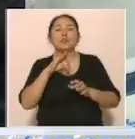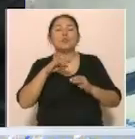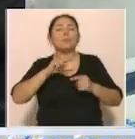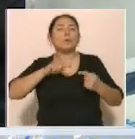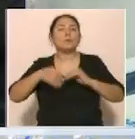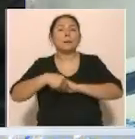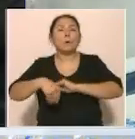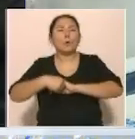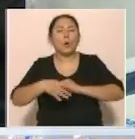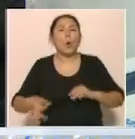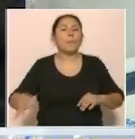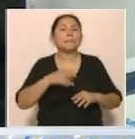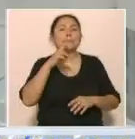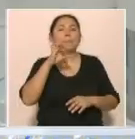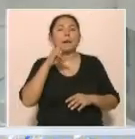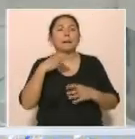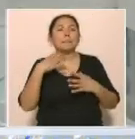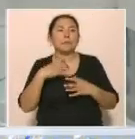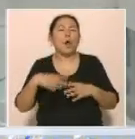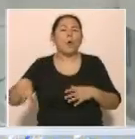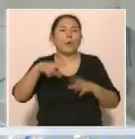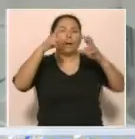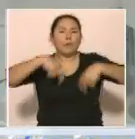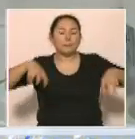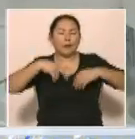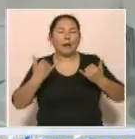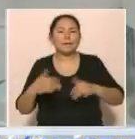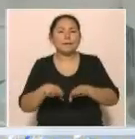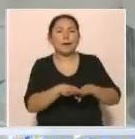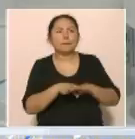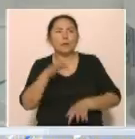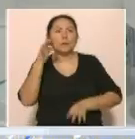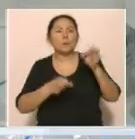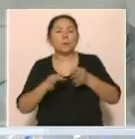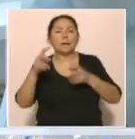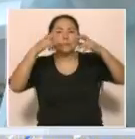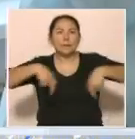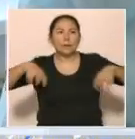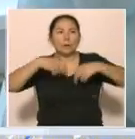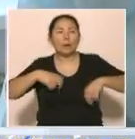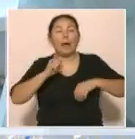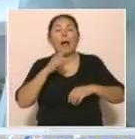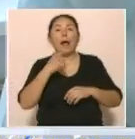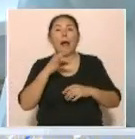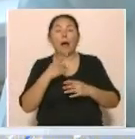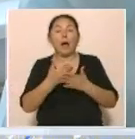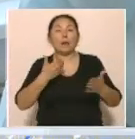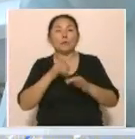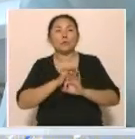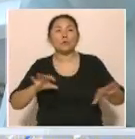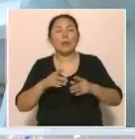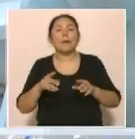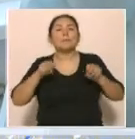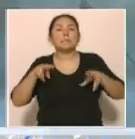қарсы агенттіктің облыстық департамент өкілдері анықтады. Қазіргі таңда сотқа дейінгі тергеу жүргізілуде. Аға тергеушінің айтуынша, мамандармен